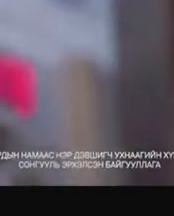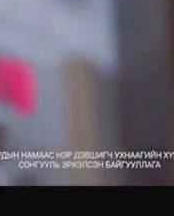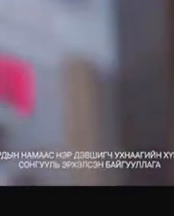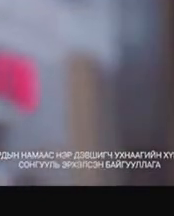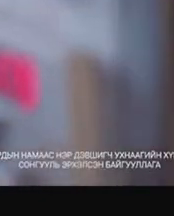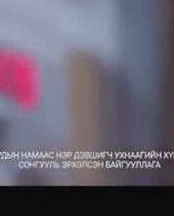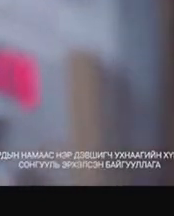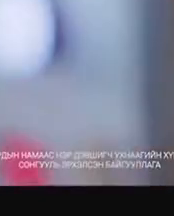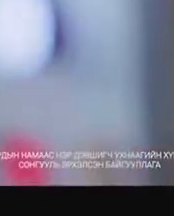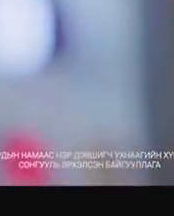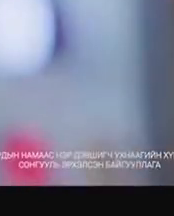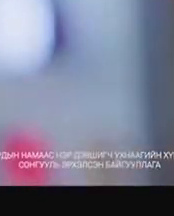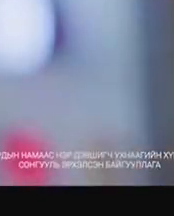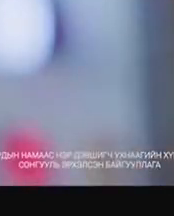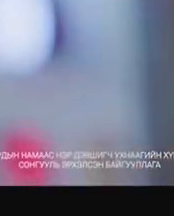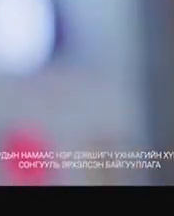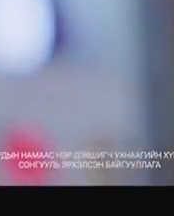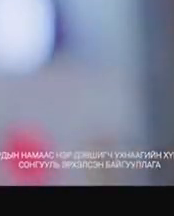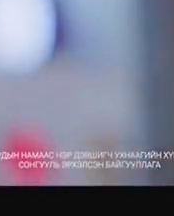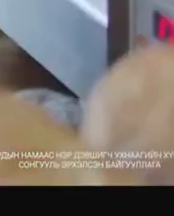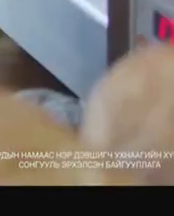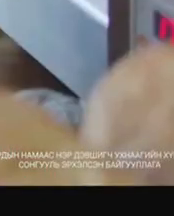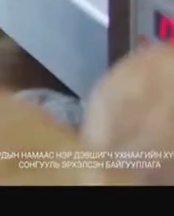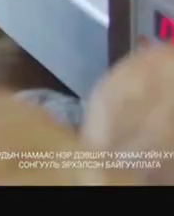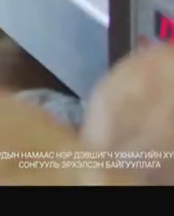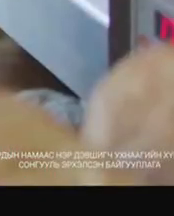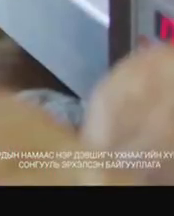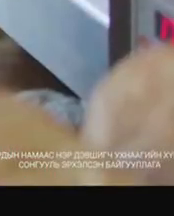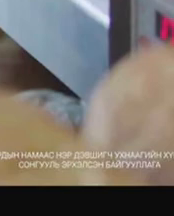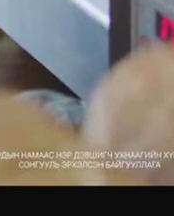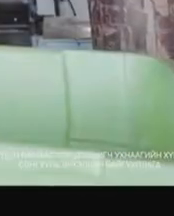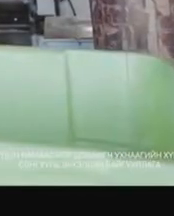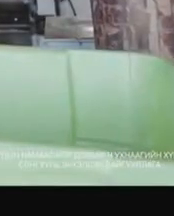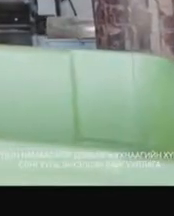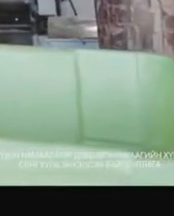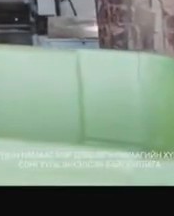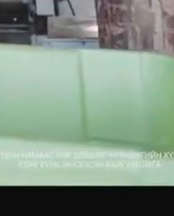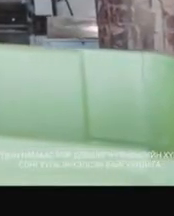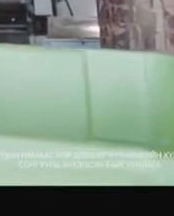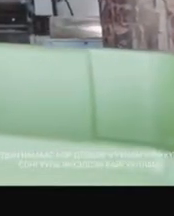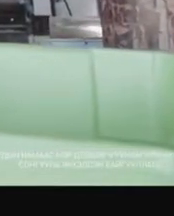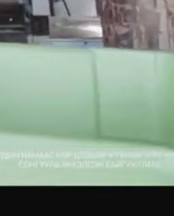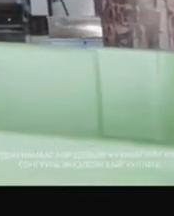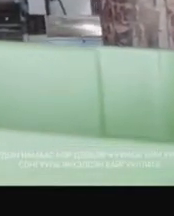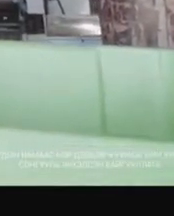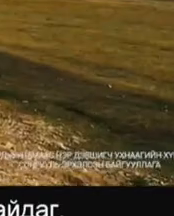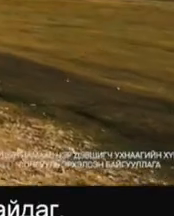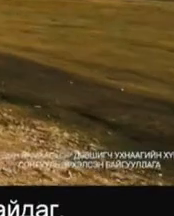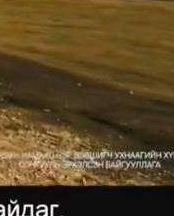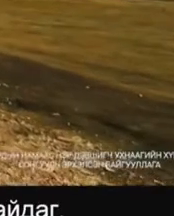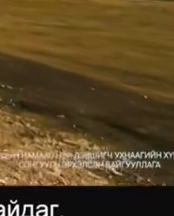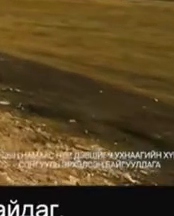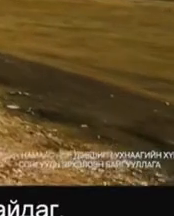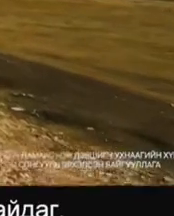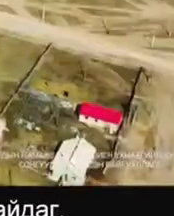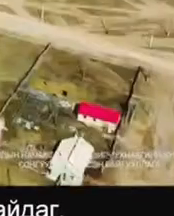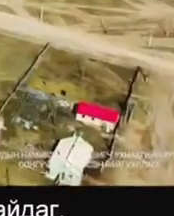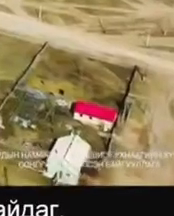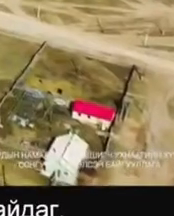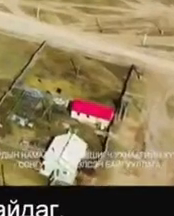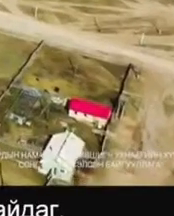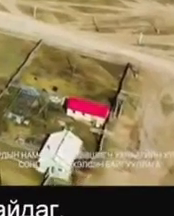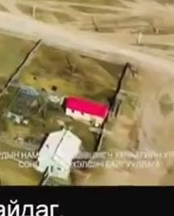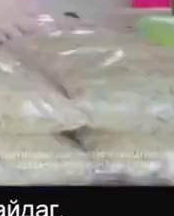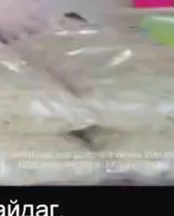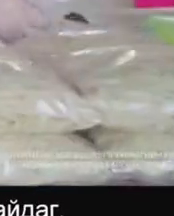Ер нь талах цаг олон доо. Наа бадарчин олон ч юм гэдэг. Би Батмир сүмийн уугуул иргэн. Хүрсэн нутагта